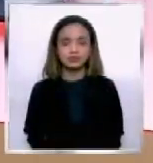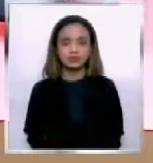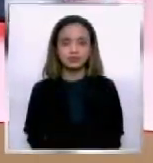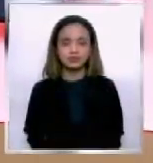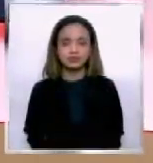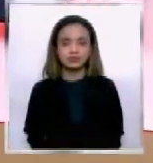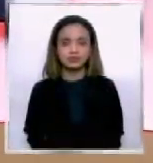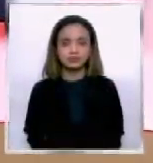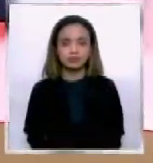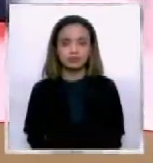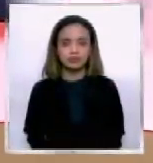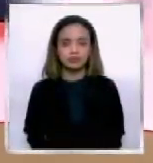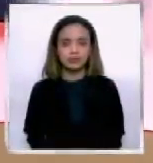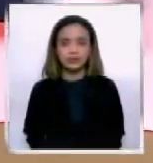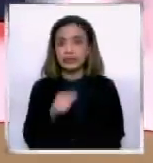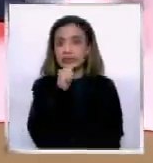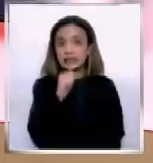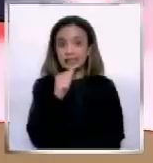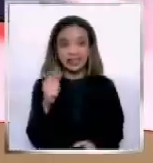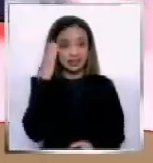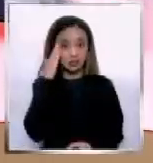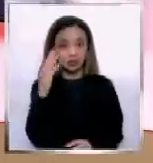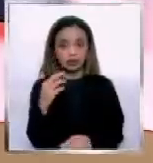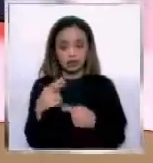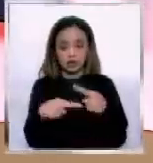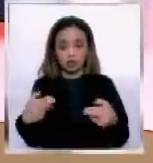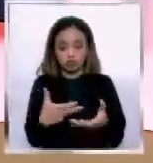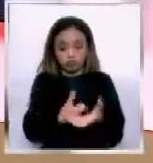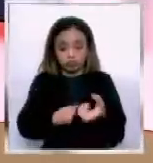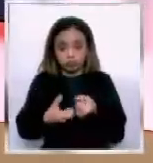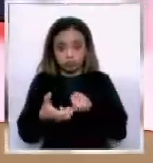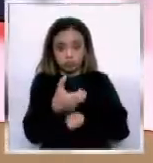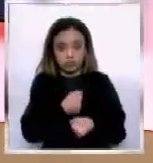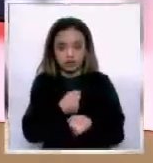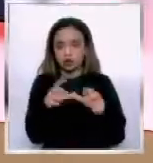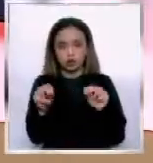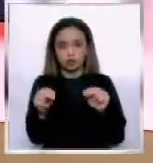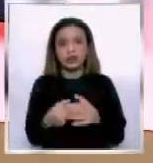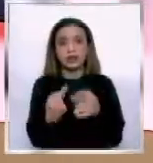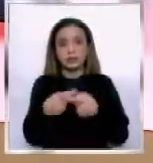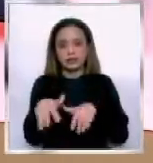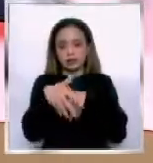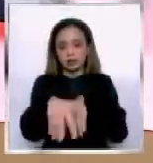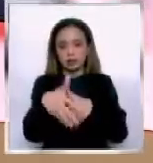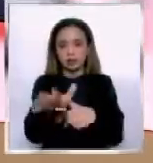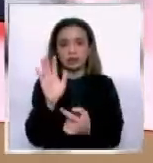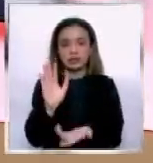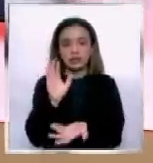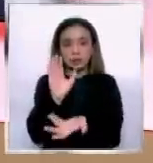Imbes na ipahila sa lubid sa pamamagitan na lang ng motorcade, ipinrosesyon ang itim na Nazareno bandang hating